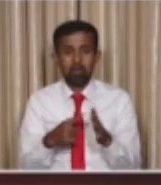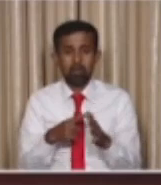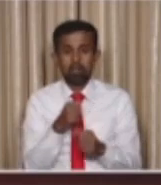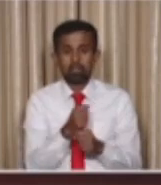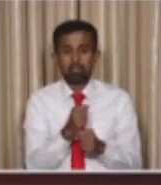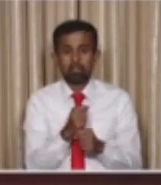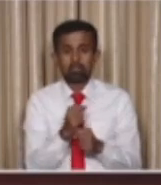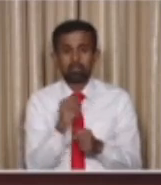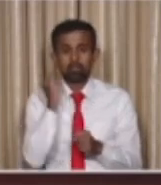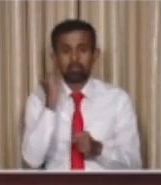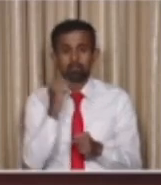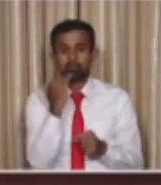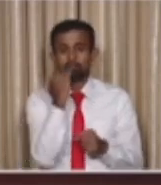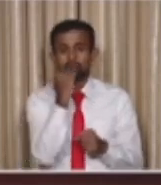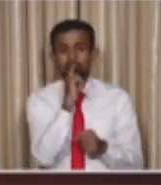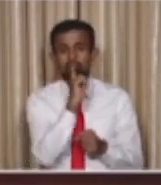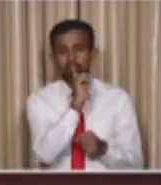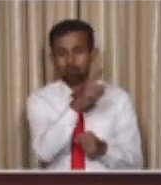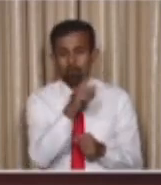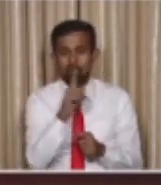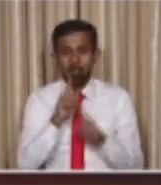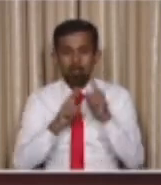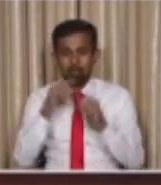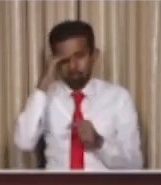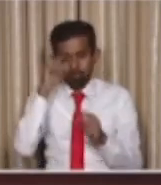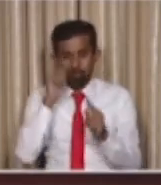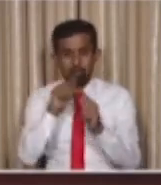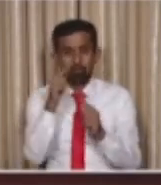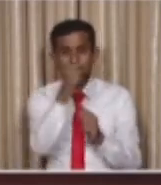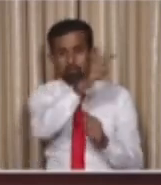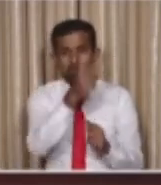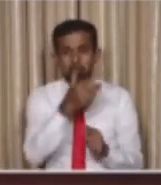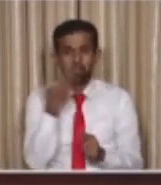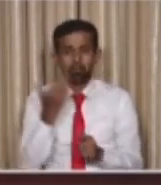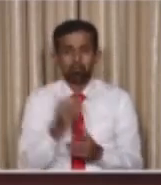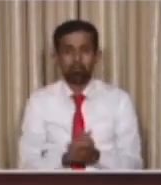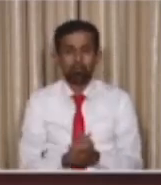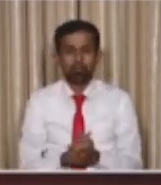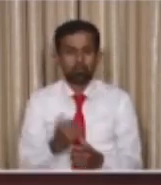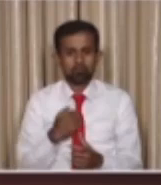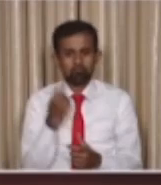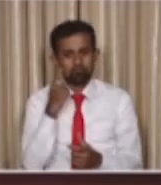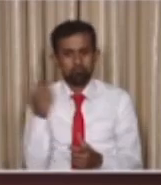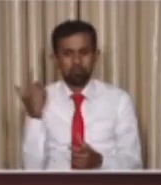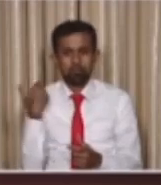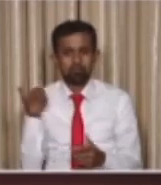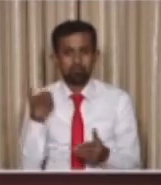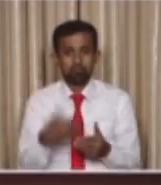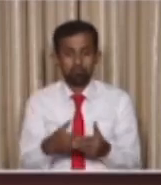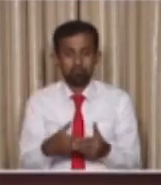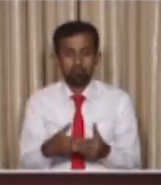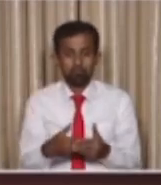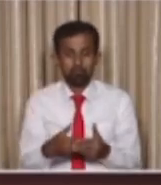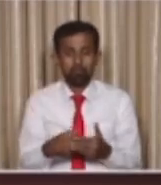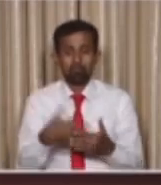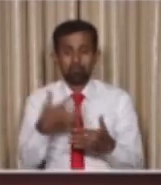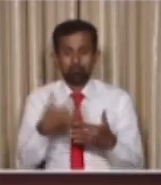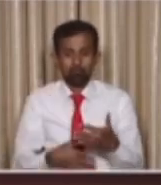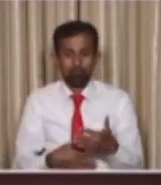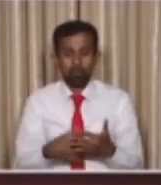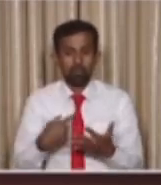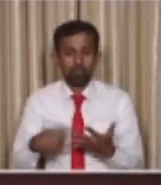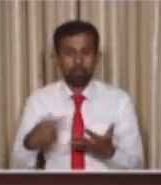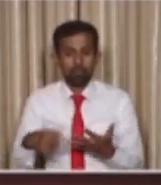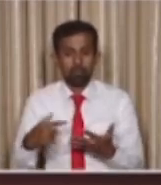නීතිපතිවරයාට යොමු කරන්න කතානායකතුමා මාර්ගයෙන් පුළුවන් කියලා. හැබැයි මන් දන්නේ නැහැ මෙතෙක් ඒ වාර්තා කරපු